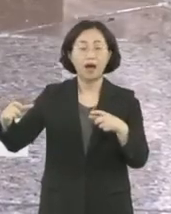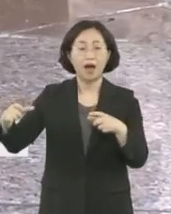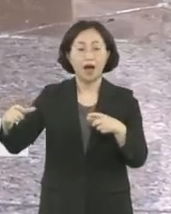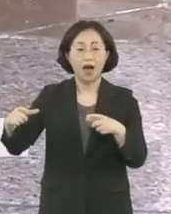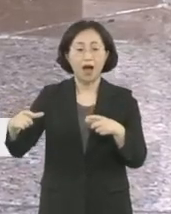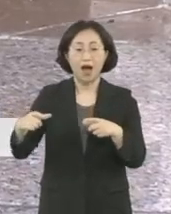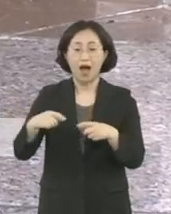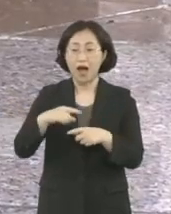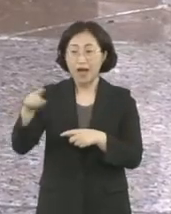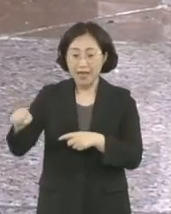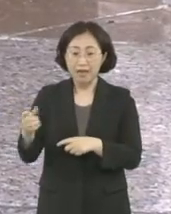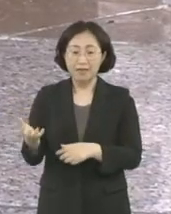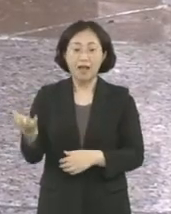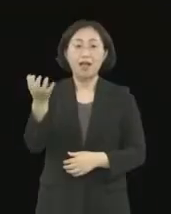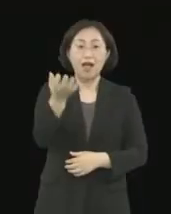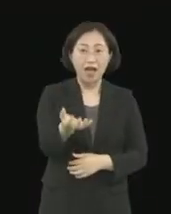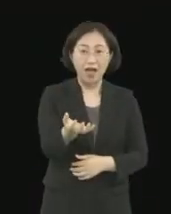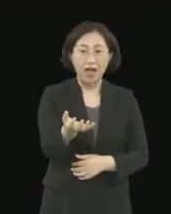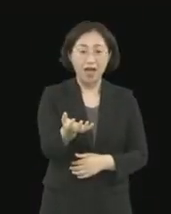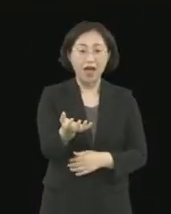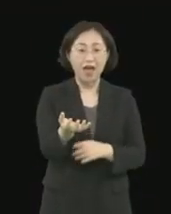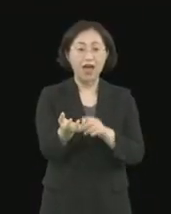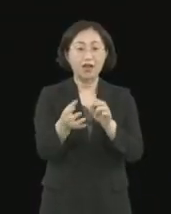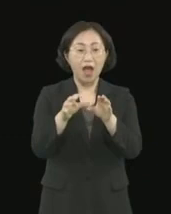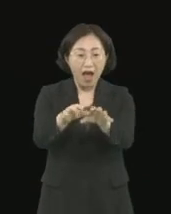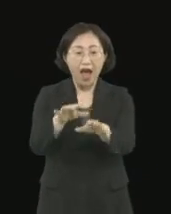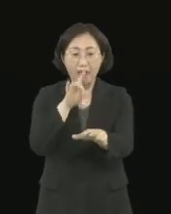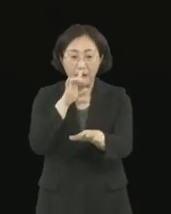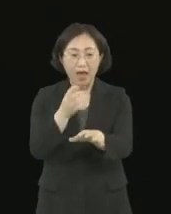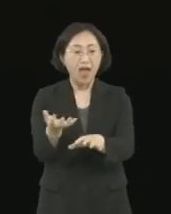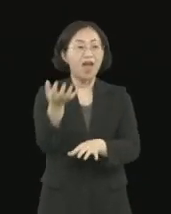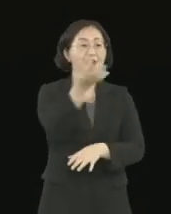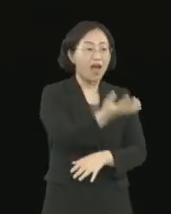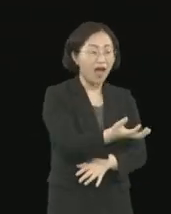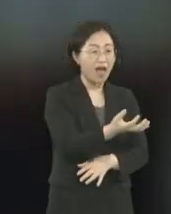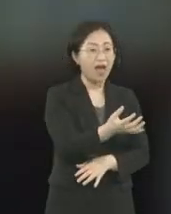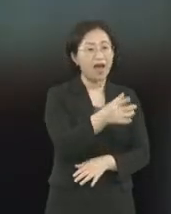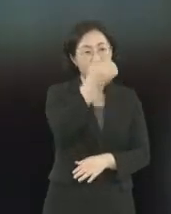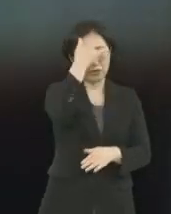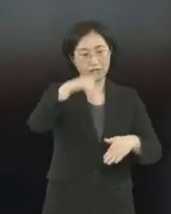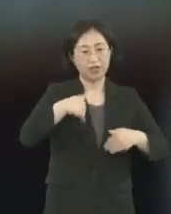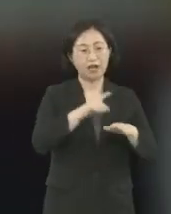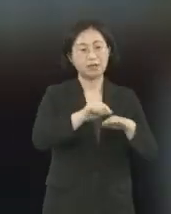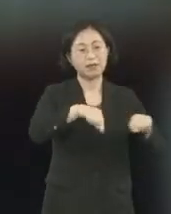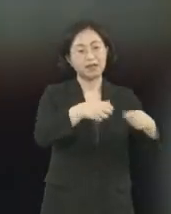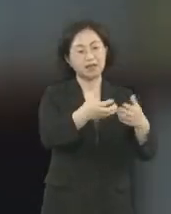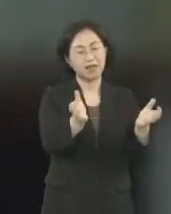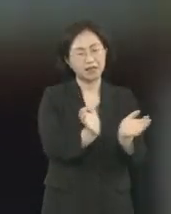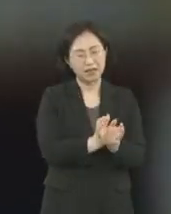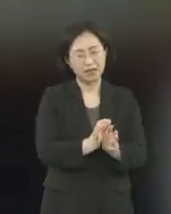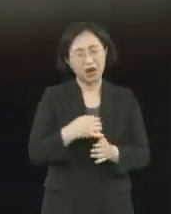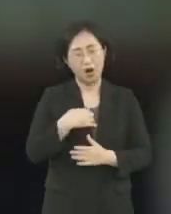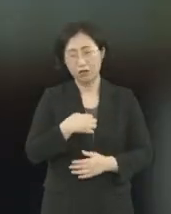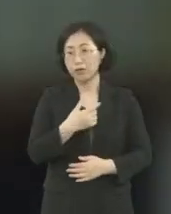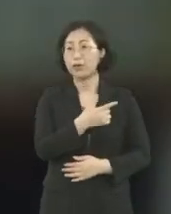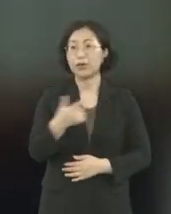융 고객들의 메뚜기 원정에 인접 지역인 충남 지자체들이 골머리를 앓고 있습니다 tjb 김진석 입니다